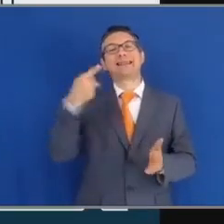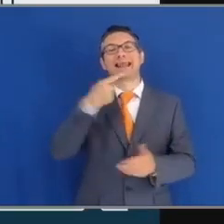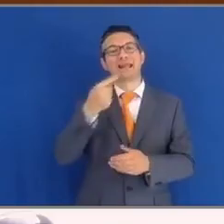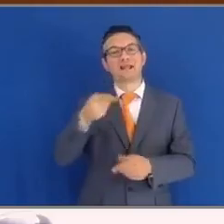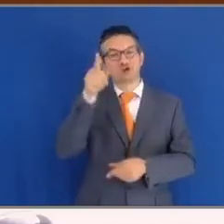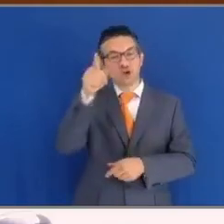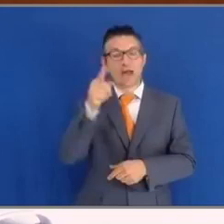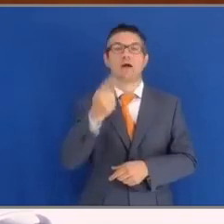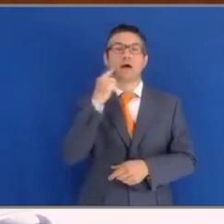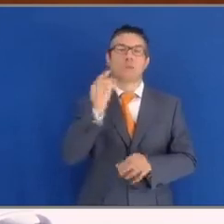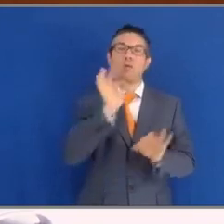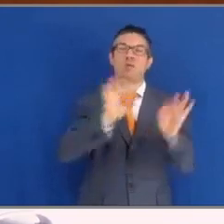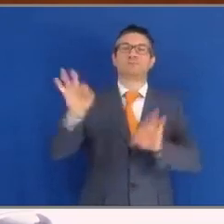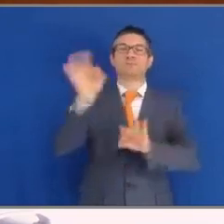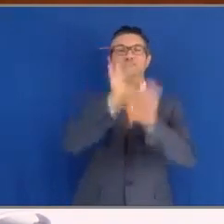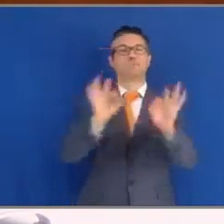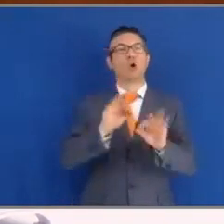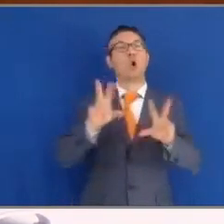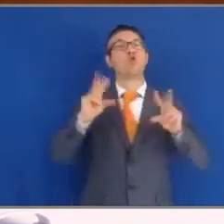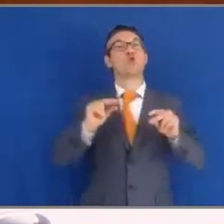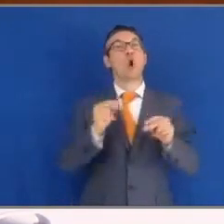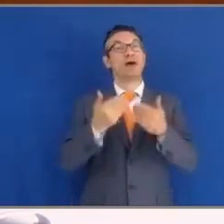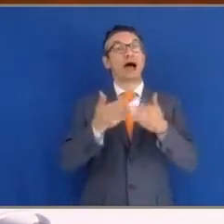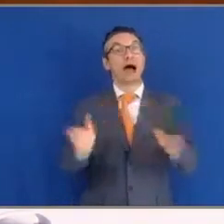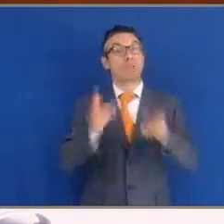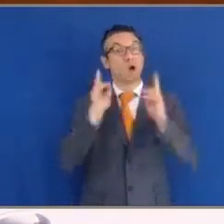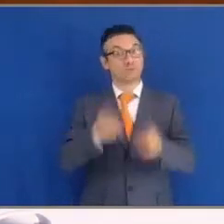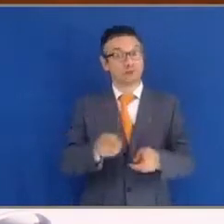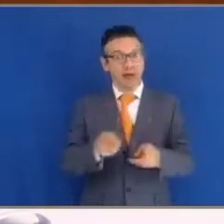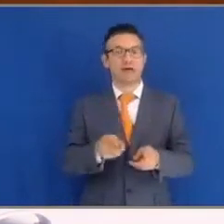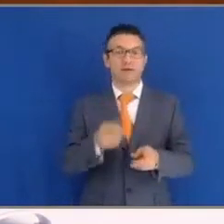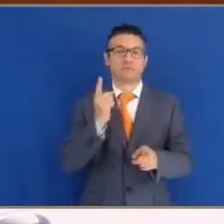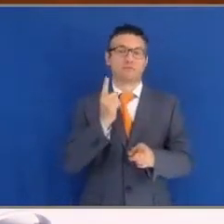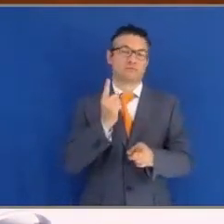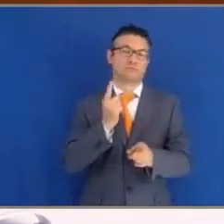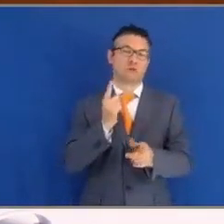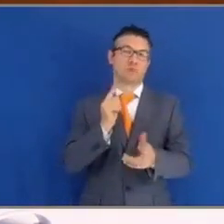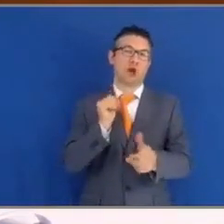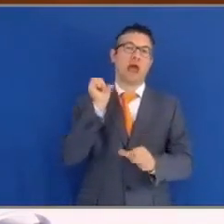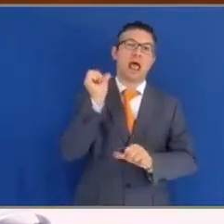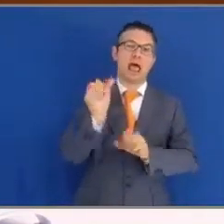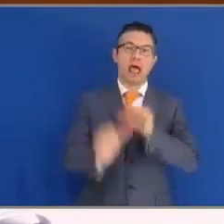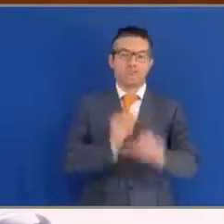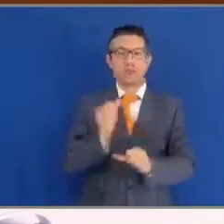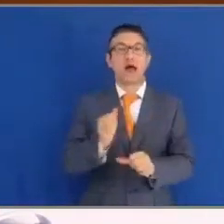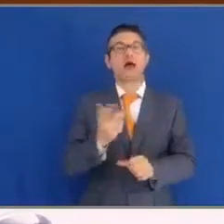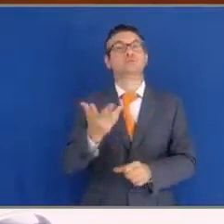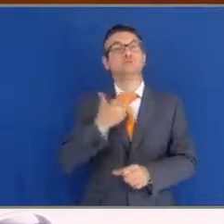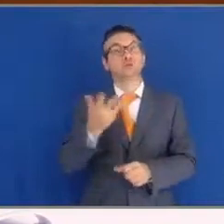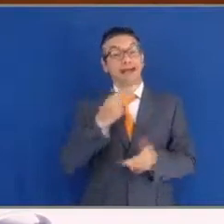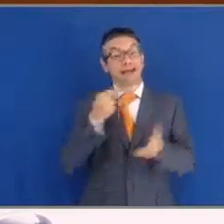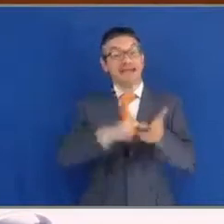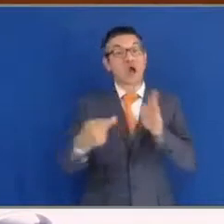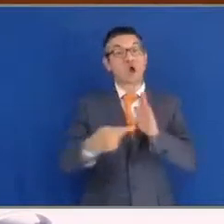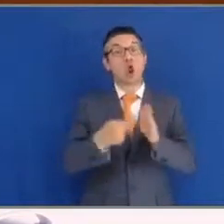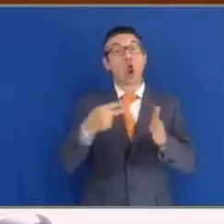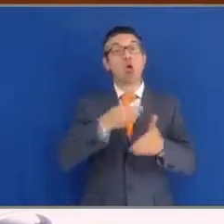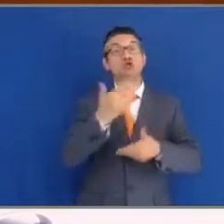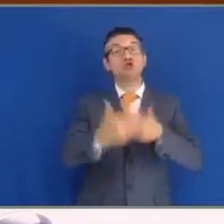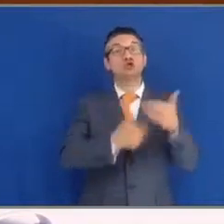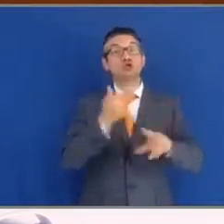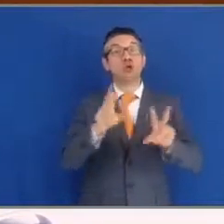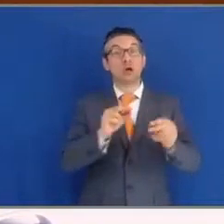di un'inversione di tendenza, e i grandi investimenti sulle nuove tecnologie che serviranno anche ad aggredire, penso alle